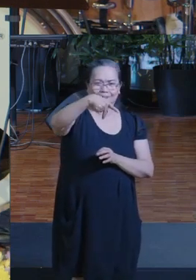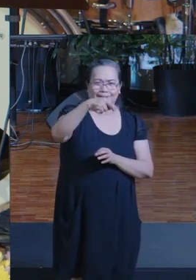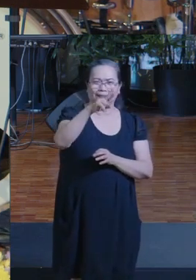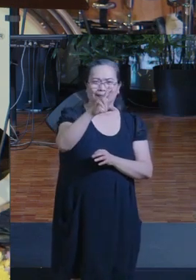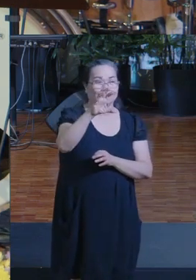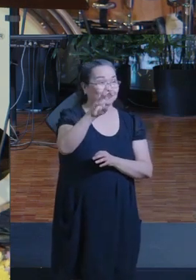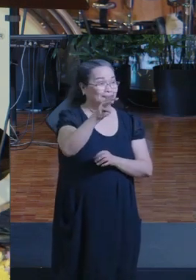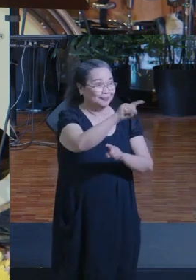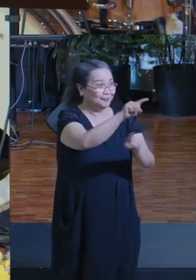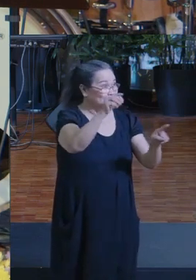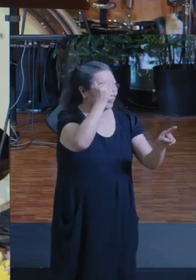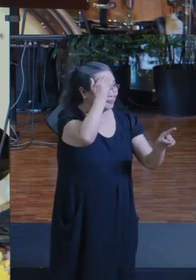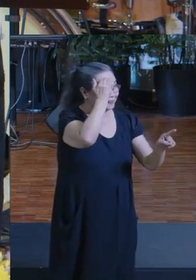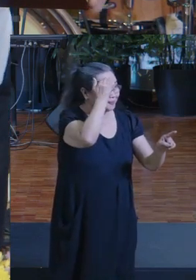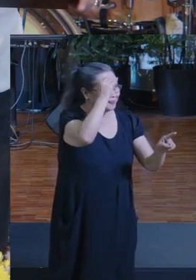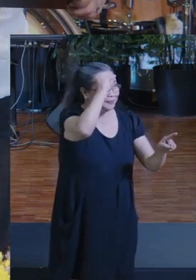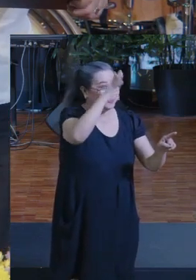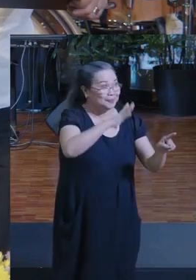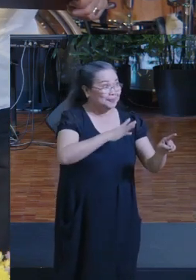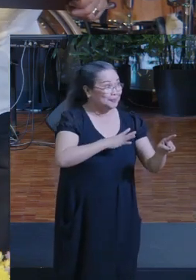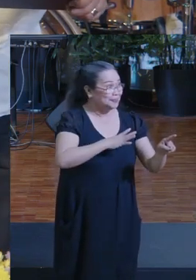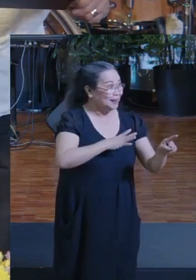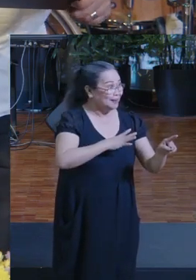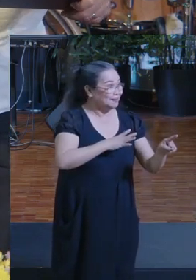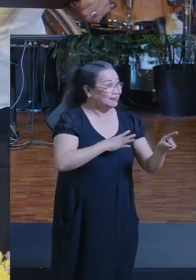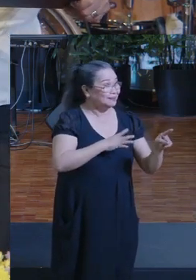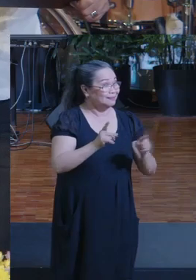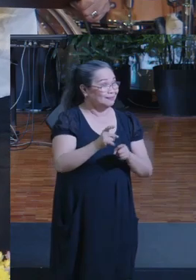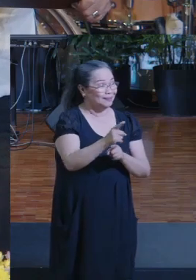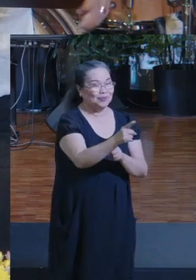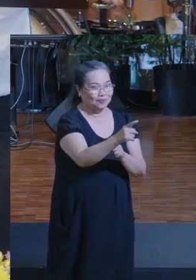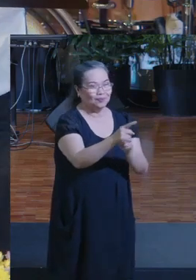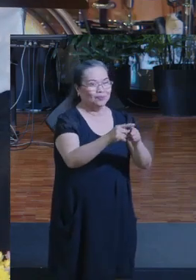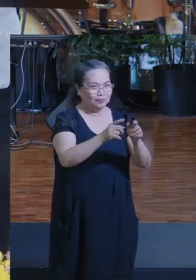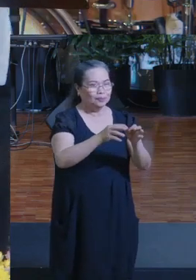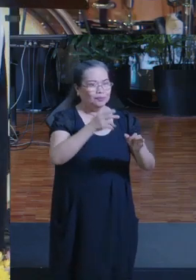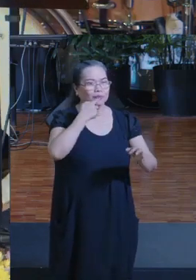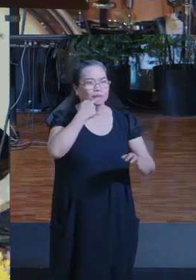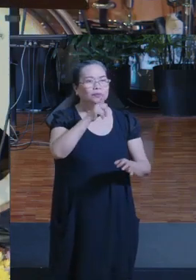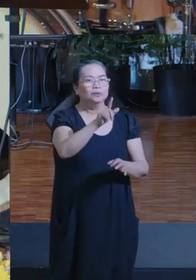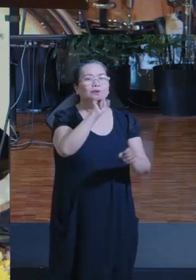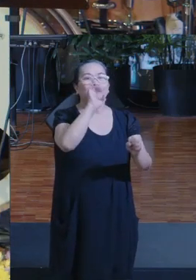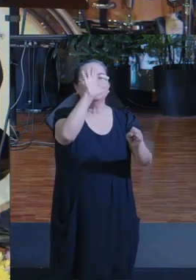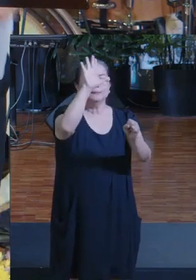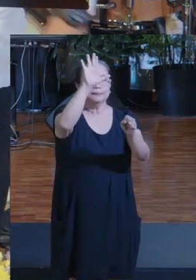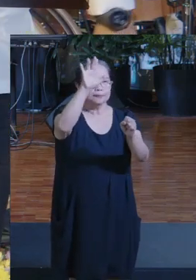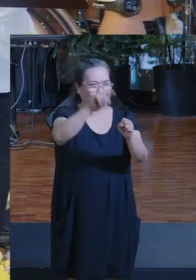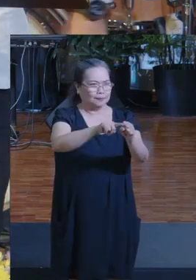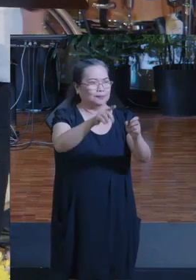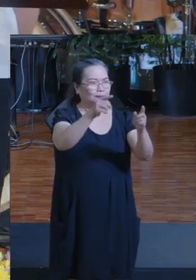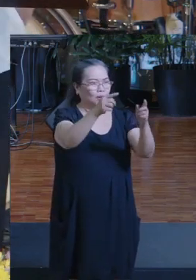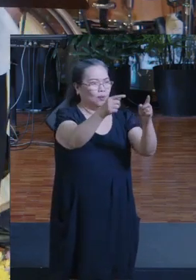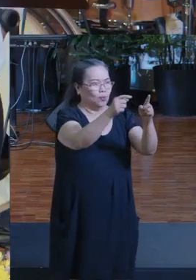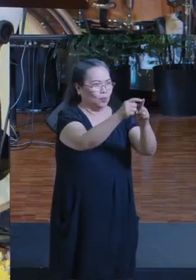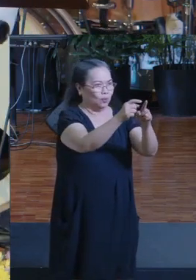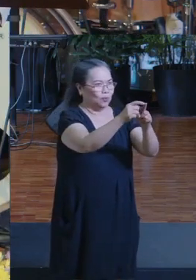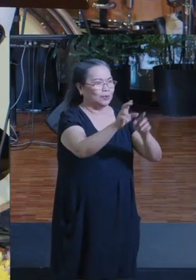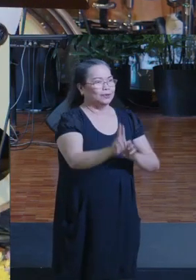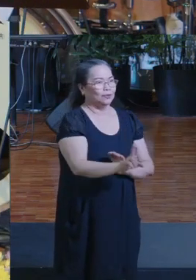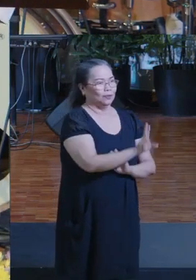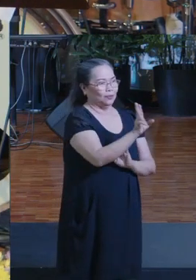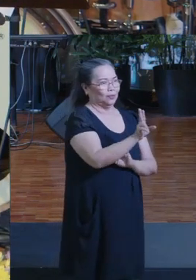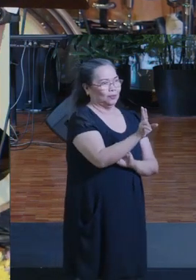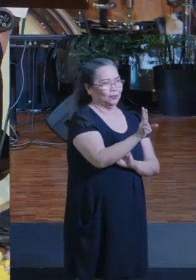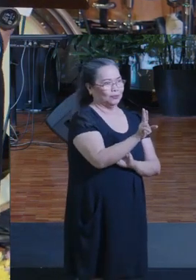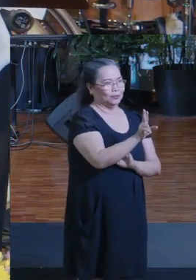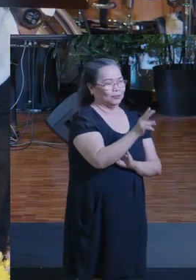no? Seed, offspring. Yung pong salitang yon ay nagagamit in